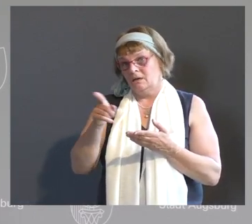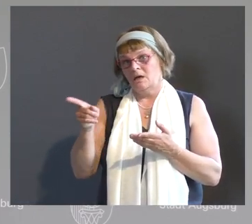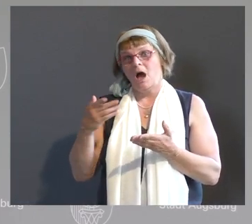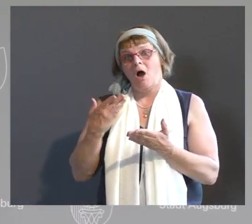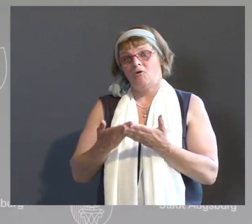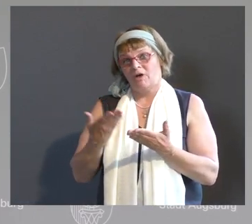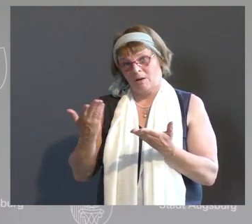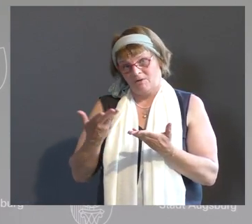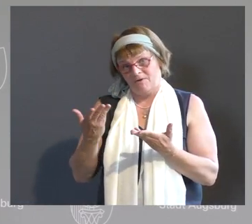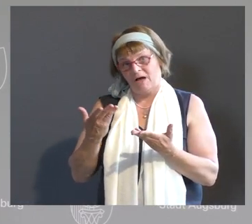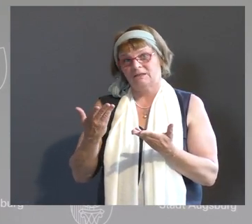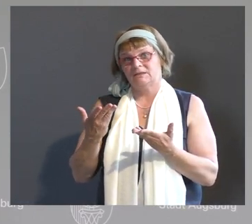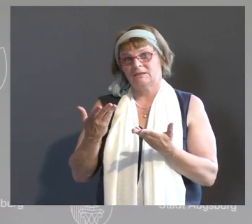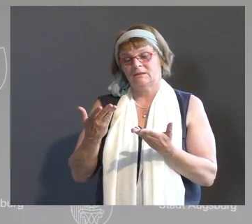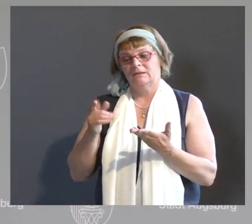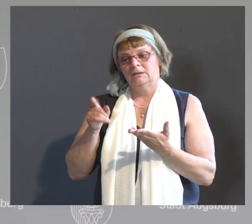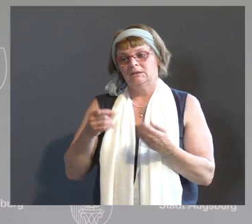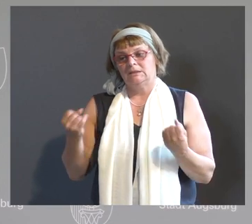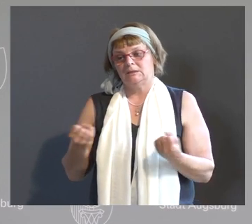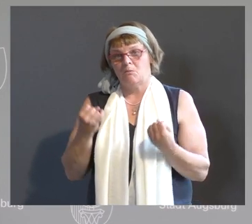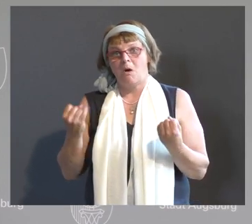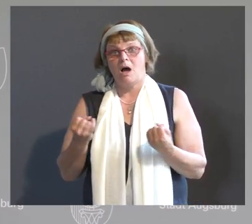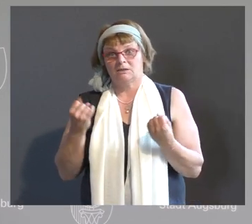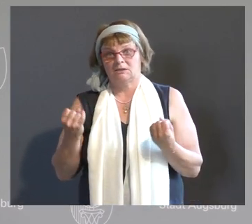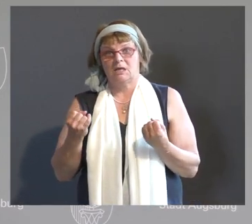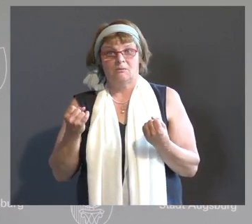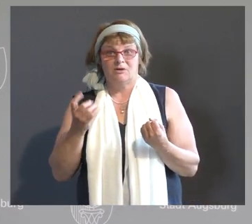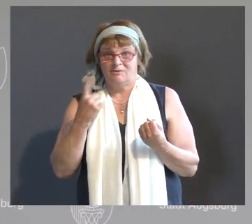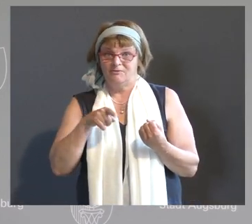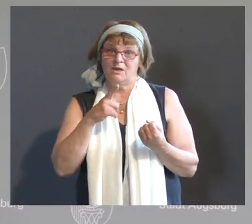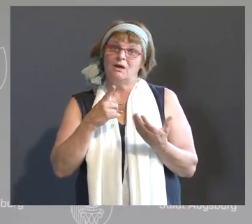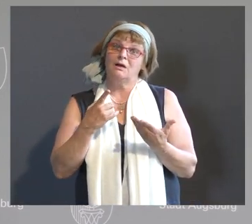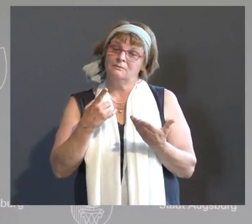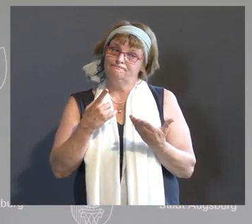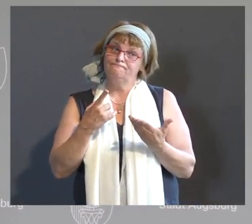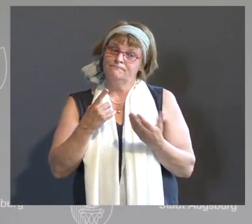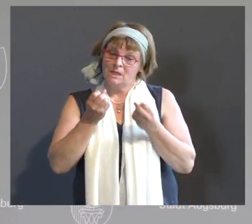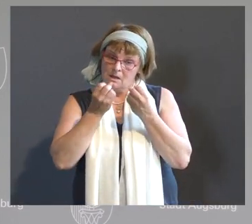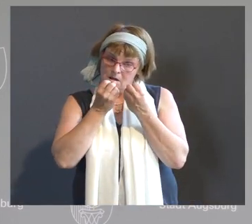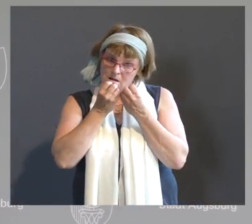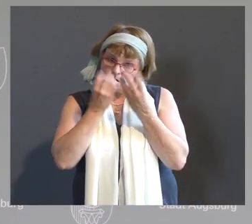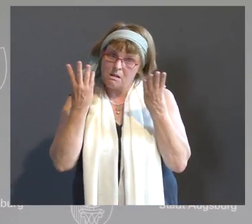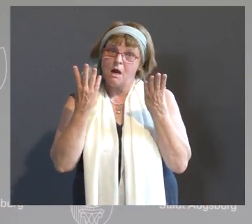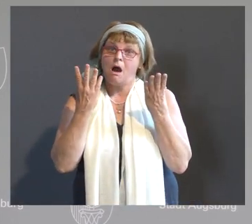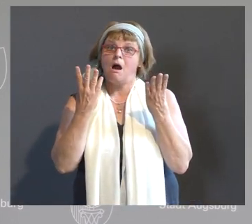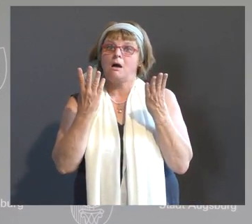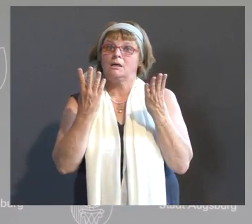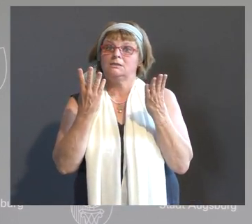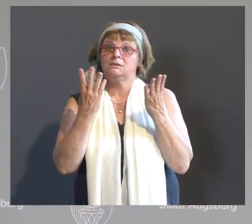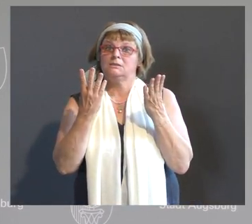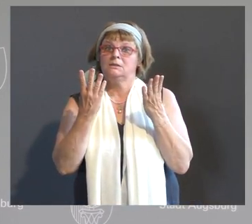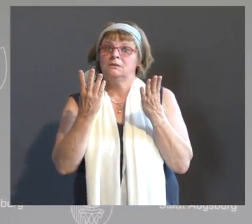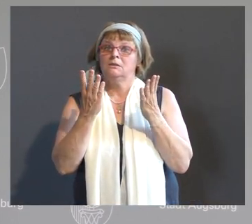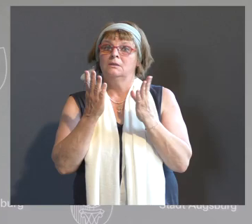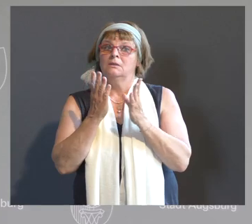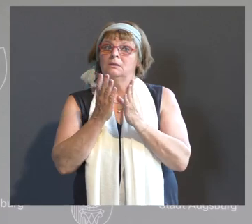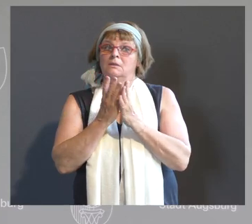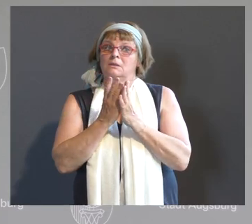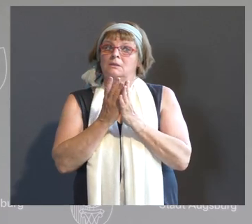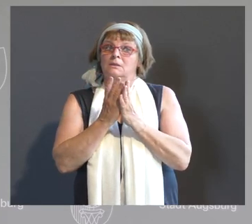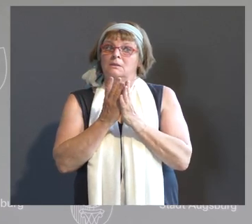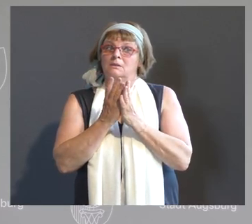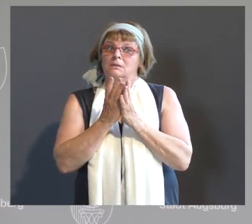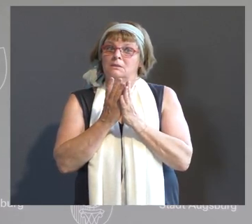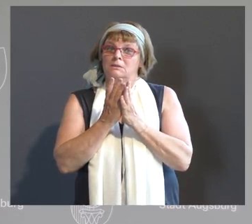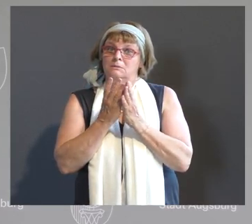ich mir nicht nur, sondern diese Maßnahmen und wollen wir, und das ist ein ganz klares Petitum an der Stelle, dass wir die ja durchführen